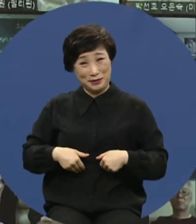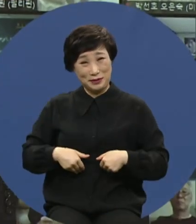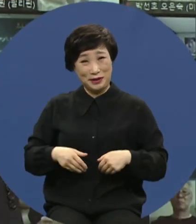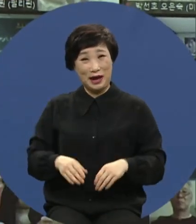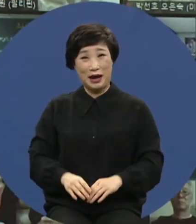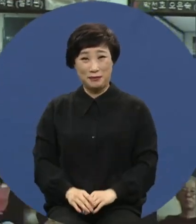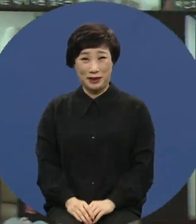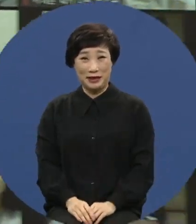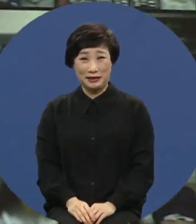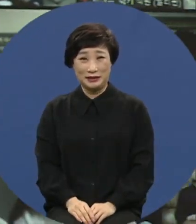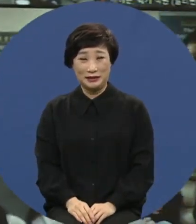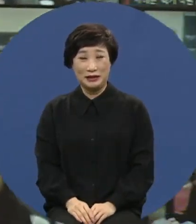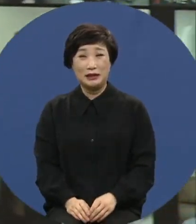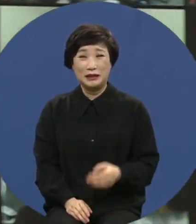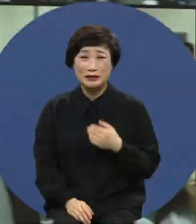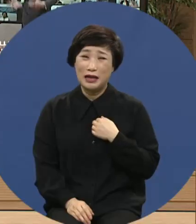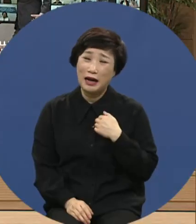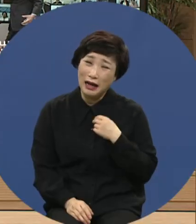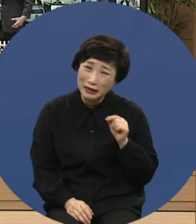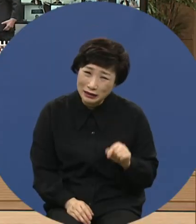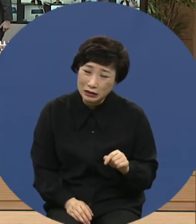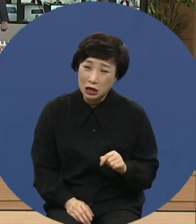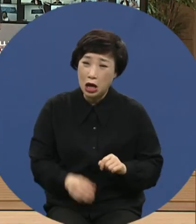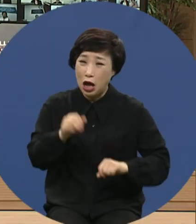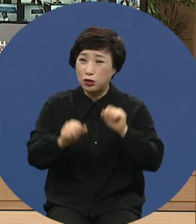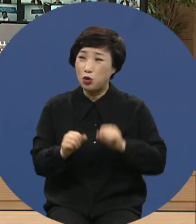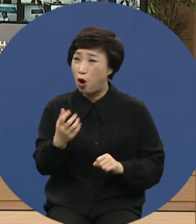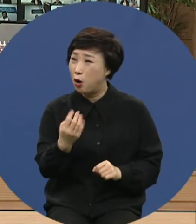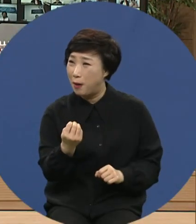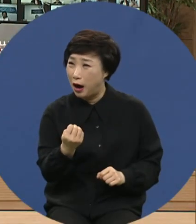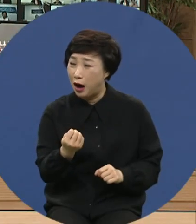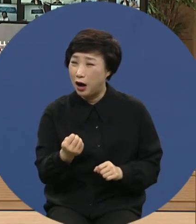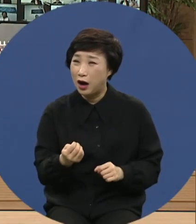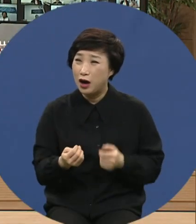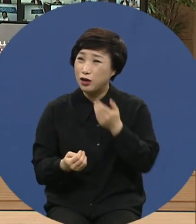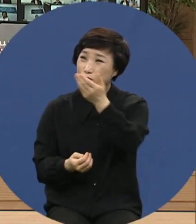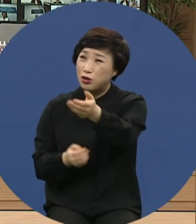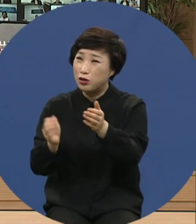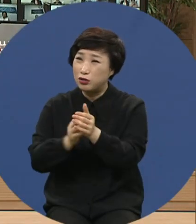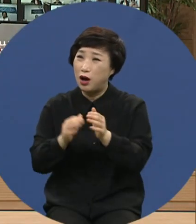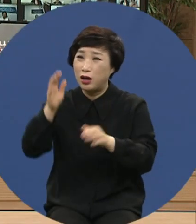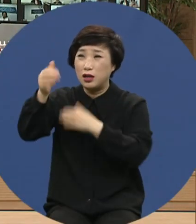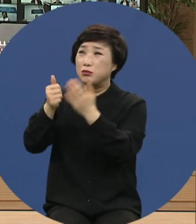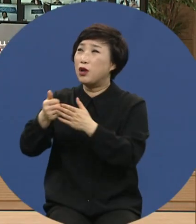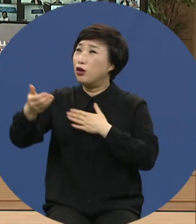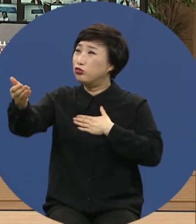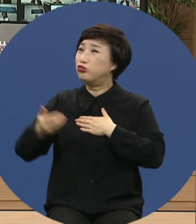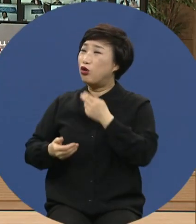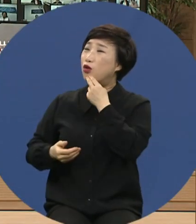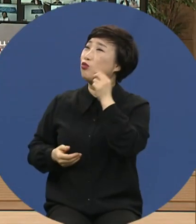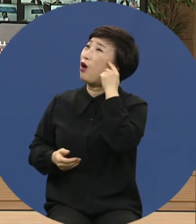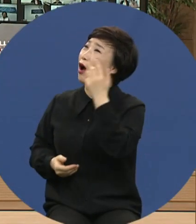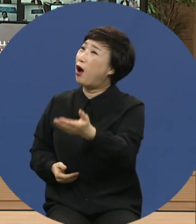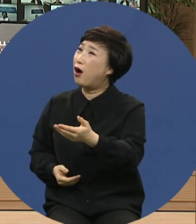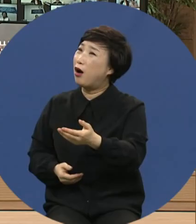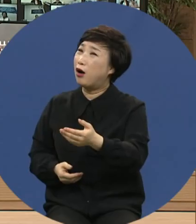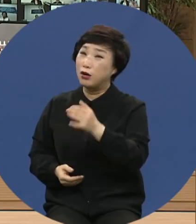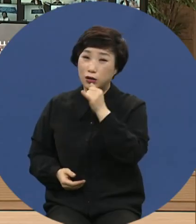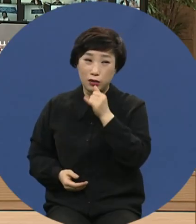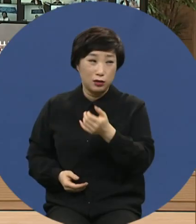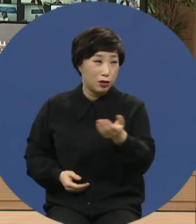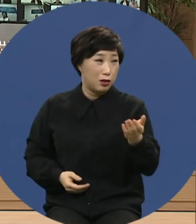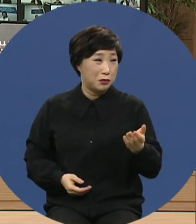것이거늘 내가 이만큼 했으니 왜 하나님이 이만큼 했는데 왜 나에게 주지 않습니까? 라고